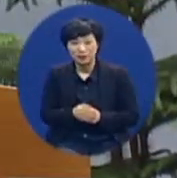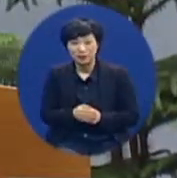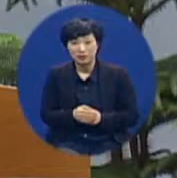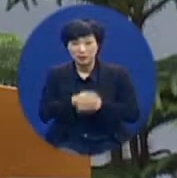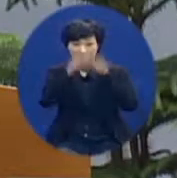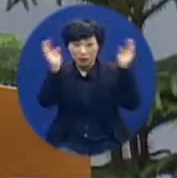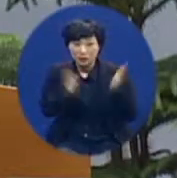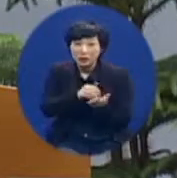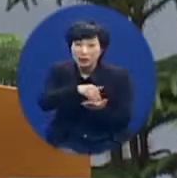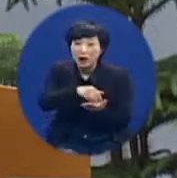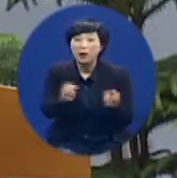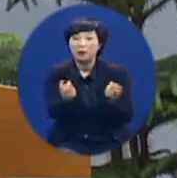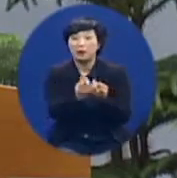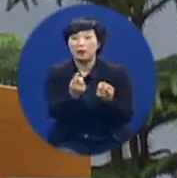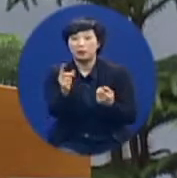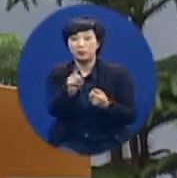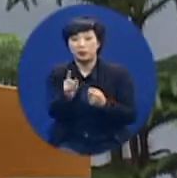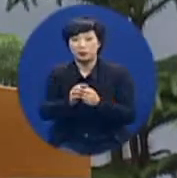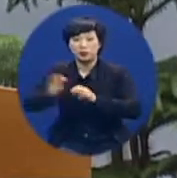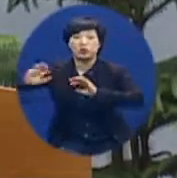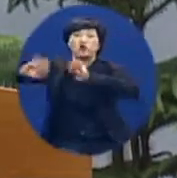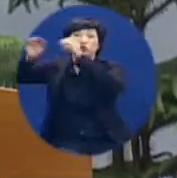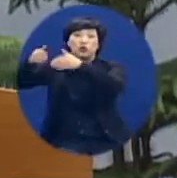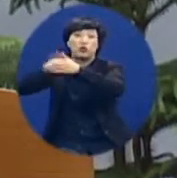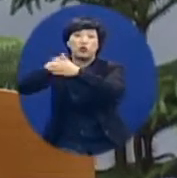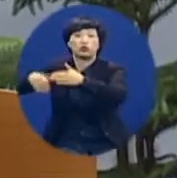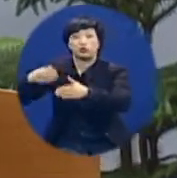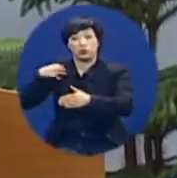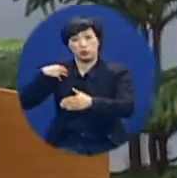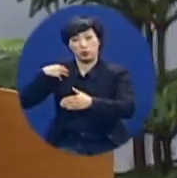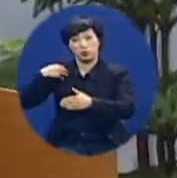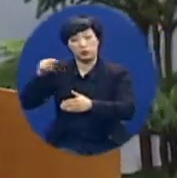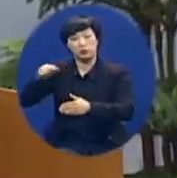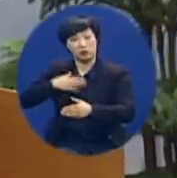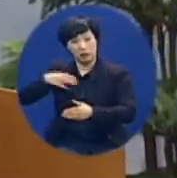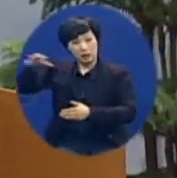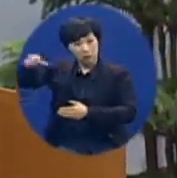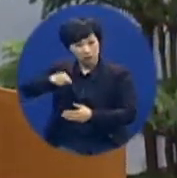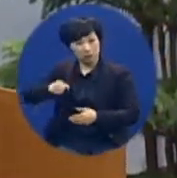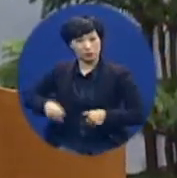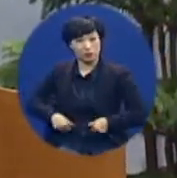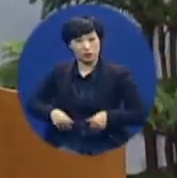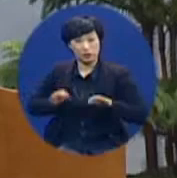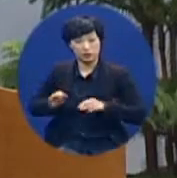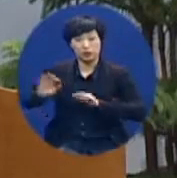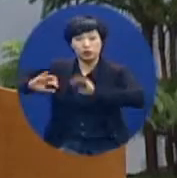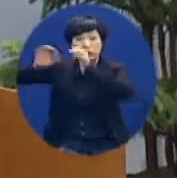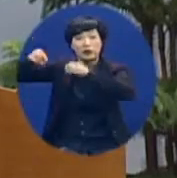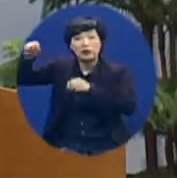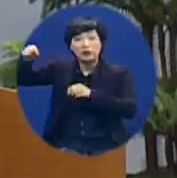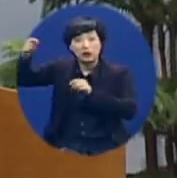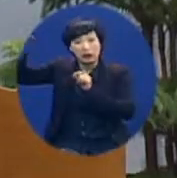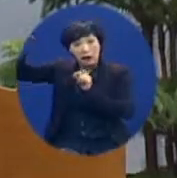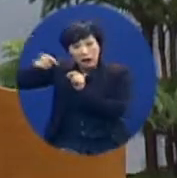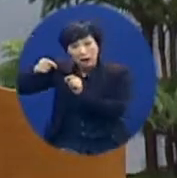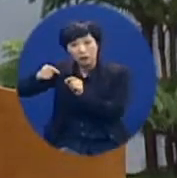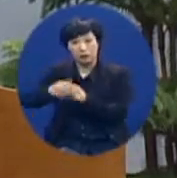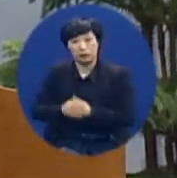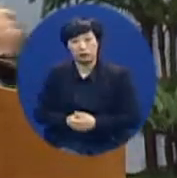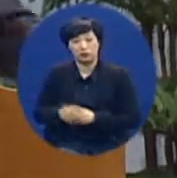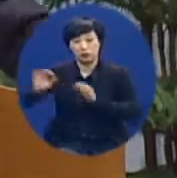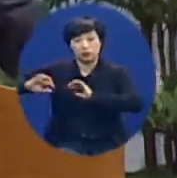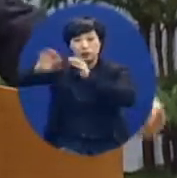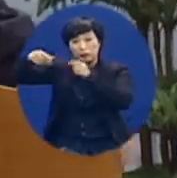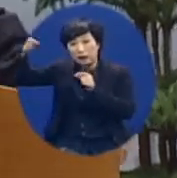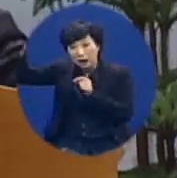파괴하는 일은 천국이라고는 공적 신분이 있어야 된다 아멘 그래서 천국이 가까왔다 아멘